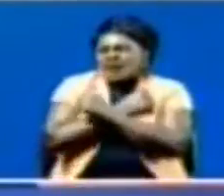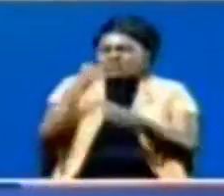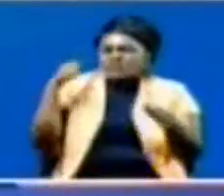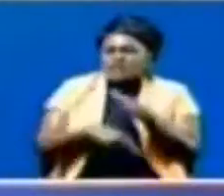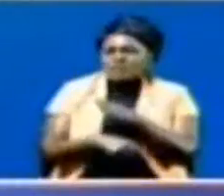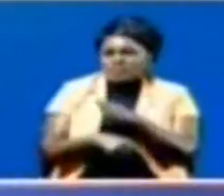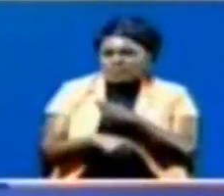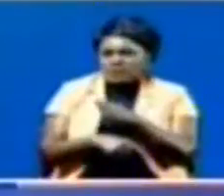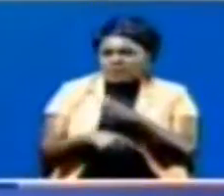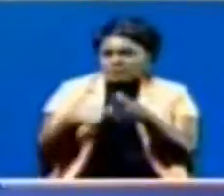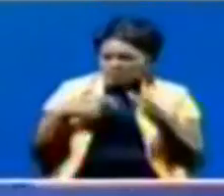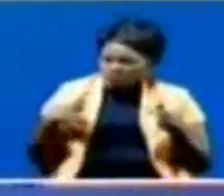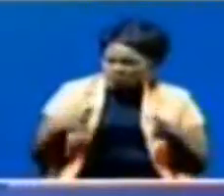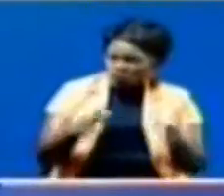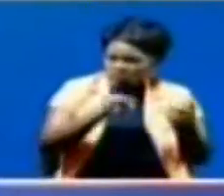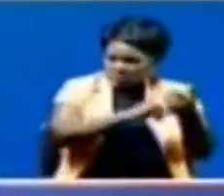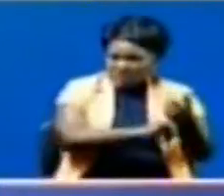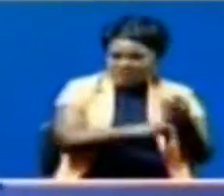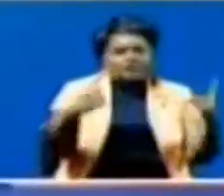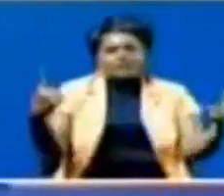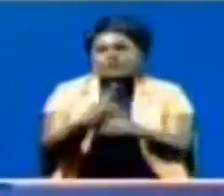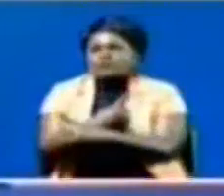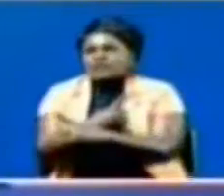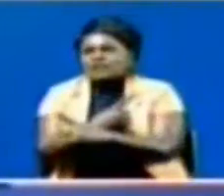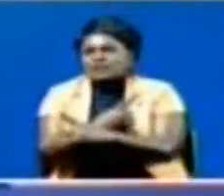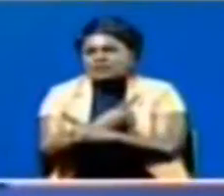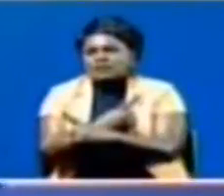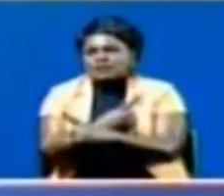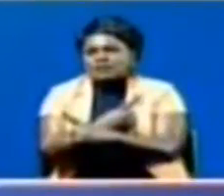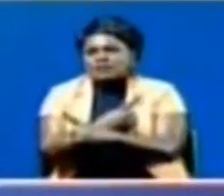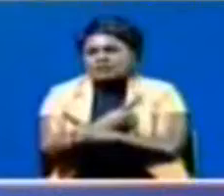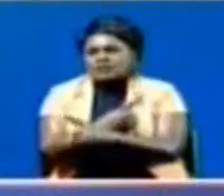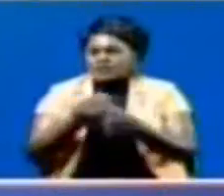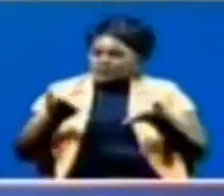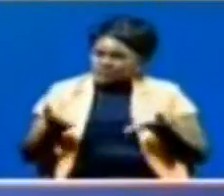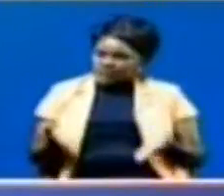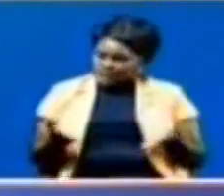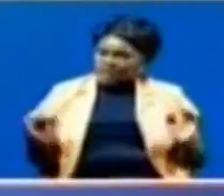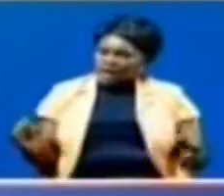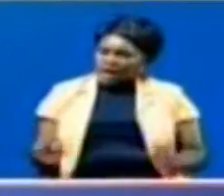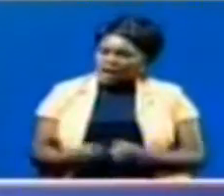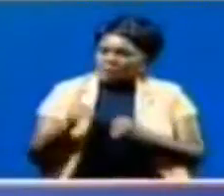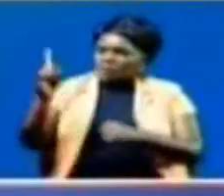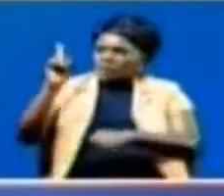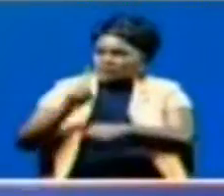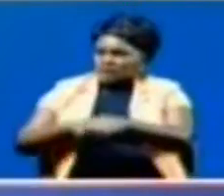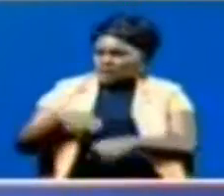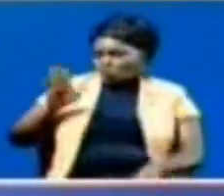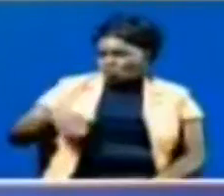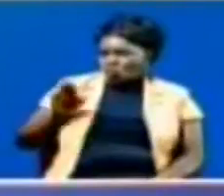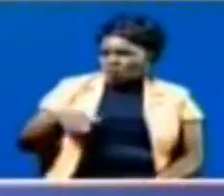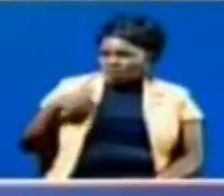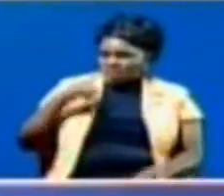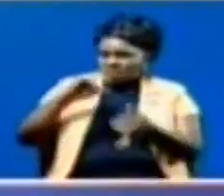shinikizo kama nilisinikizwa kuoa basi nilioa kinyume na mapenzi yangu hili litafika mahala ambapo nitamwona huyu niliyemuoa